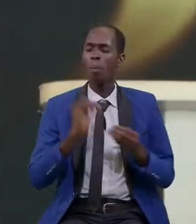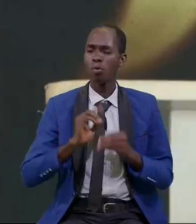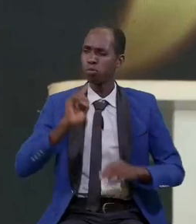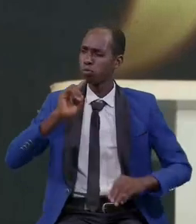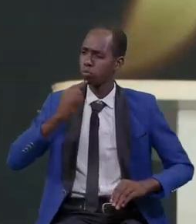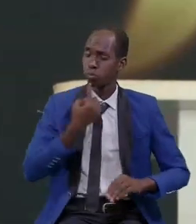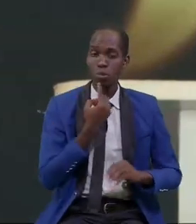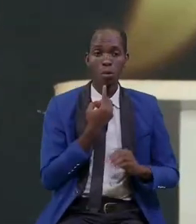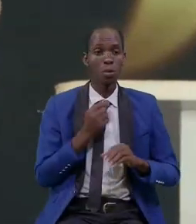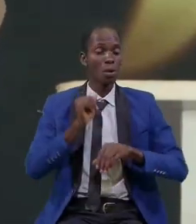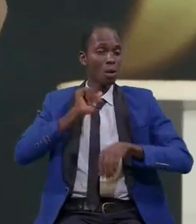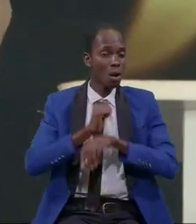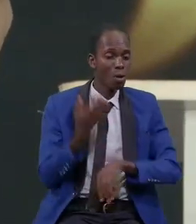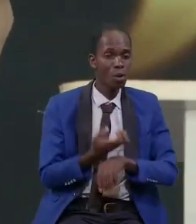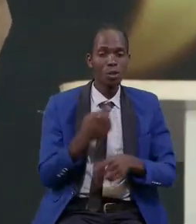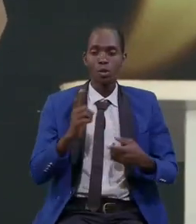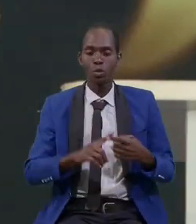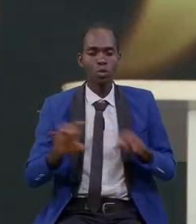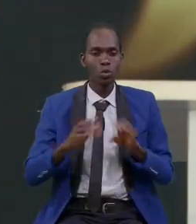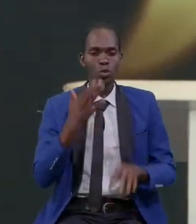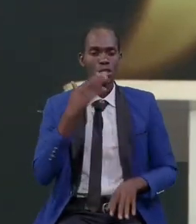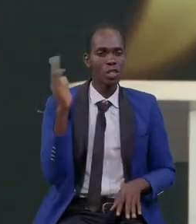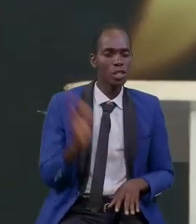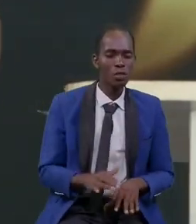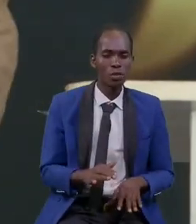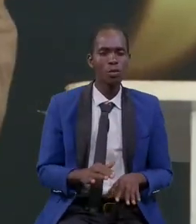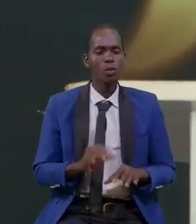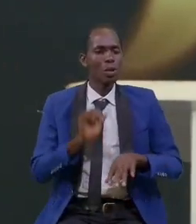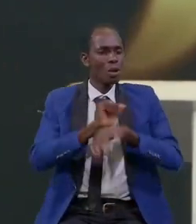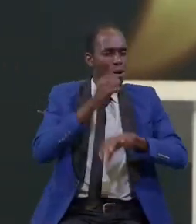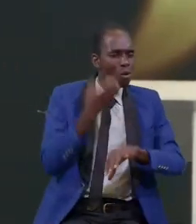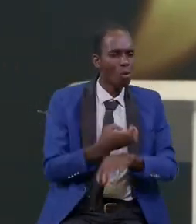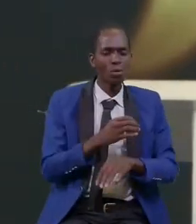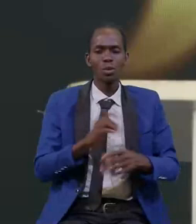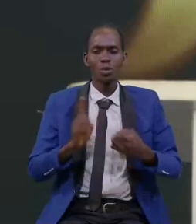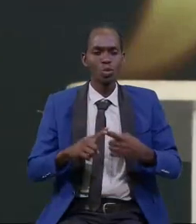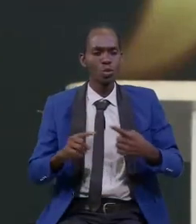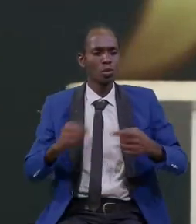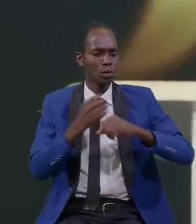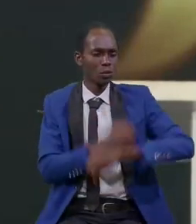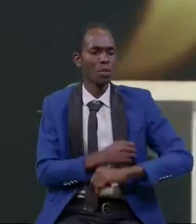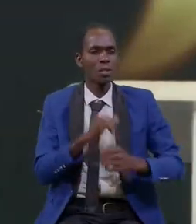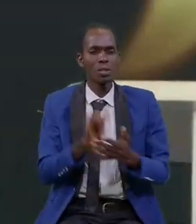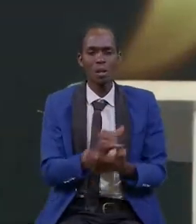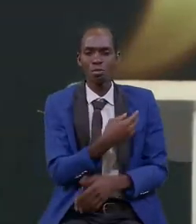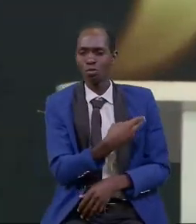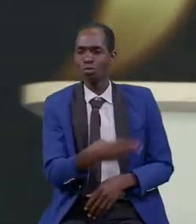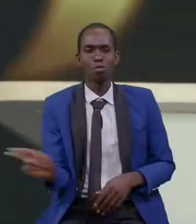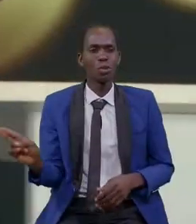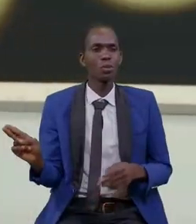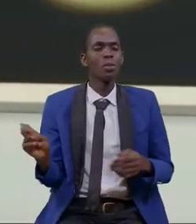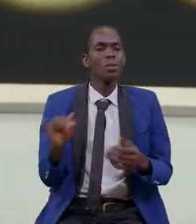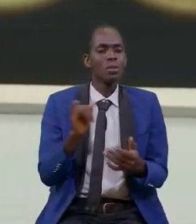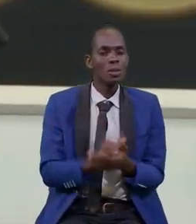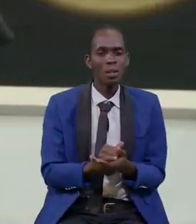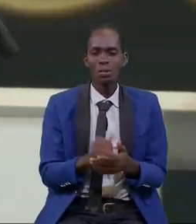zélé pour défendre la tradition inutile de ses aïeux. Mais